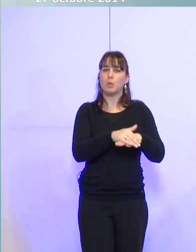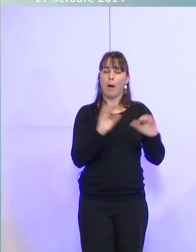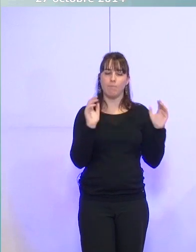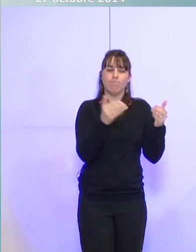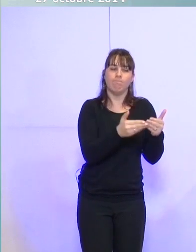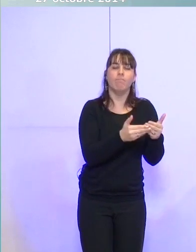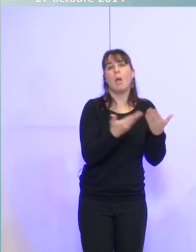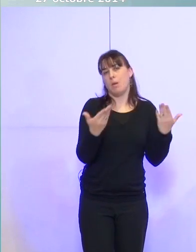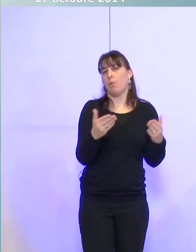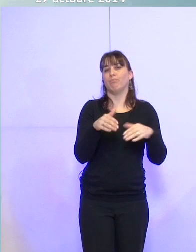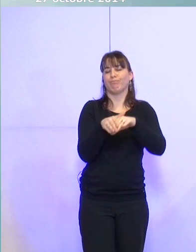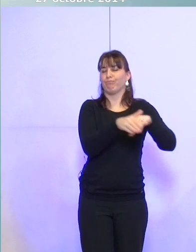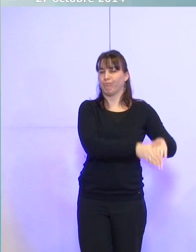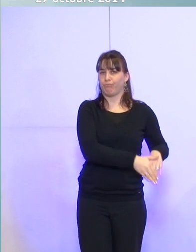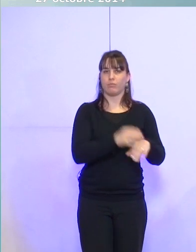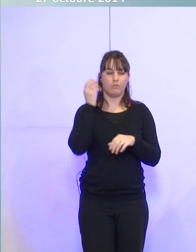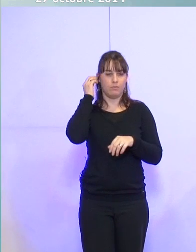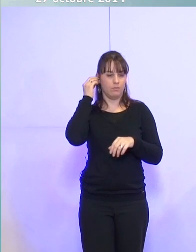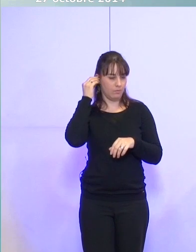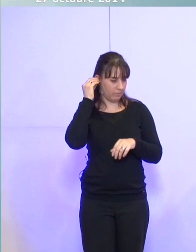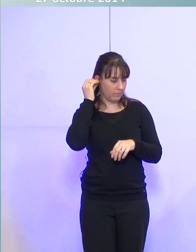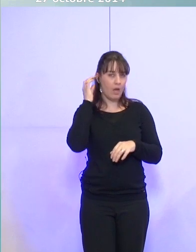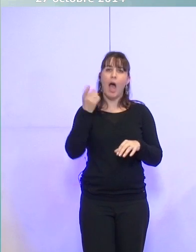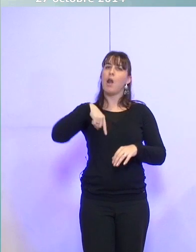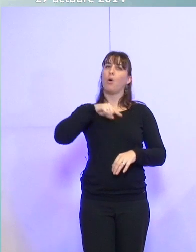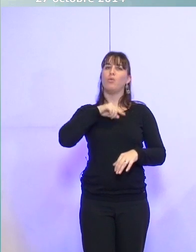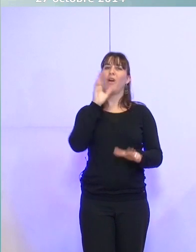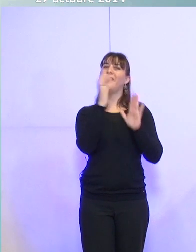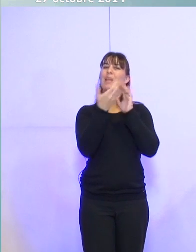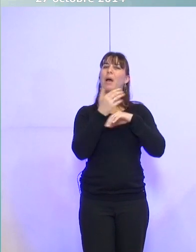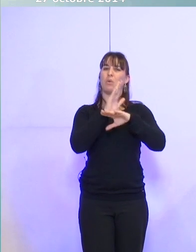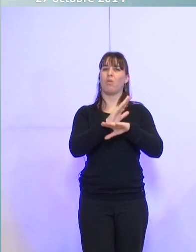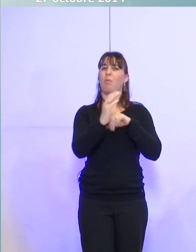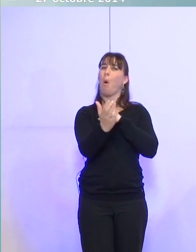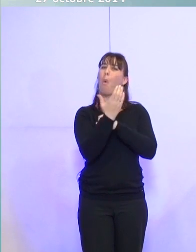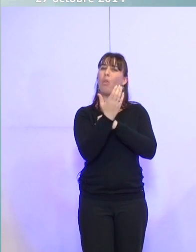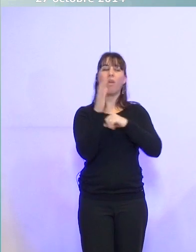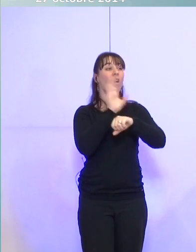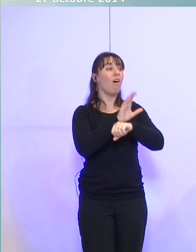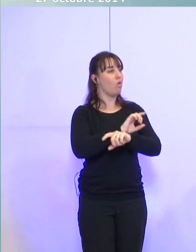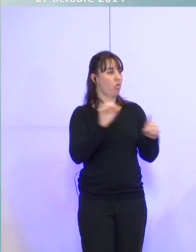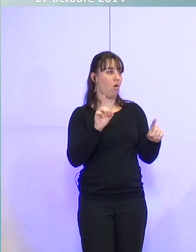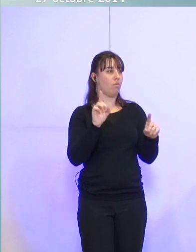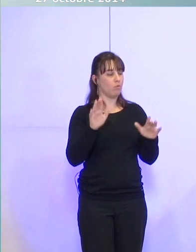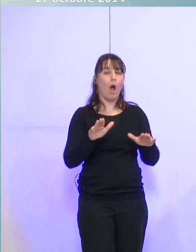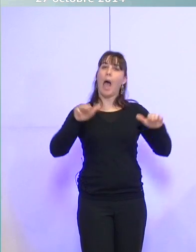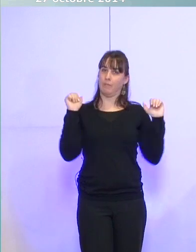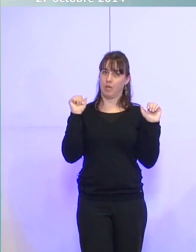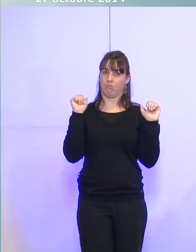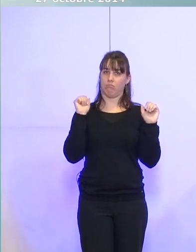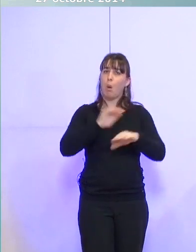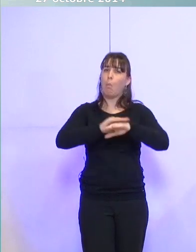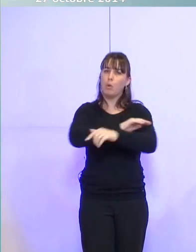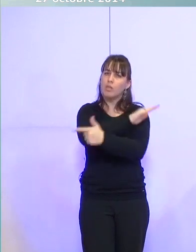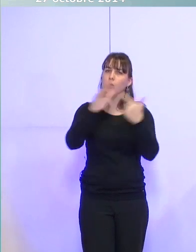arrêtions beaucoup plus longuement. Alors nous ne voterons pas contre cette délibération, nous nous abstiendrons. Pour 2 raisons, monsieur le maire.